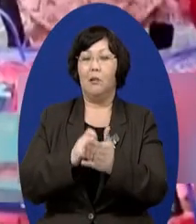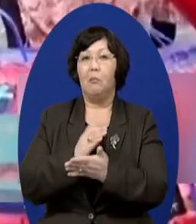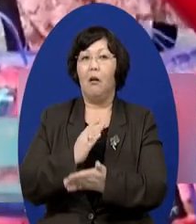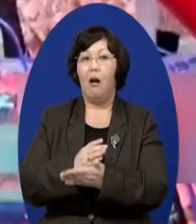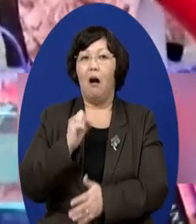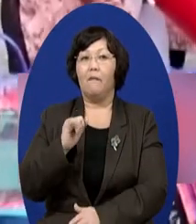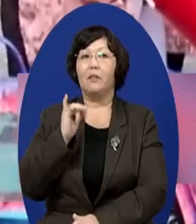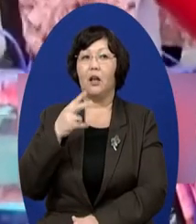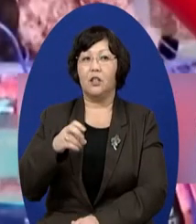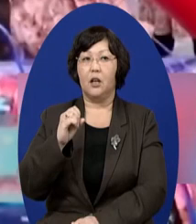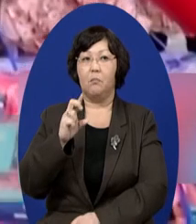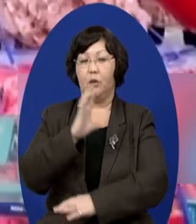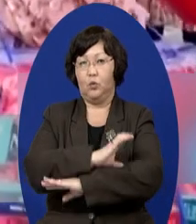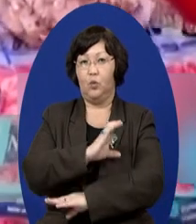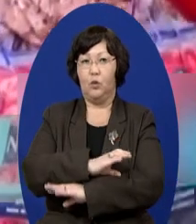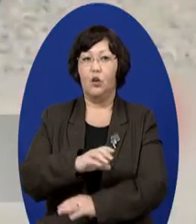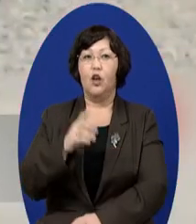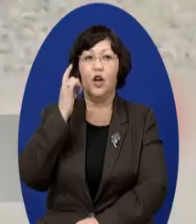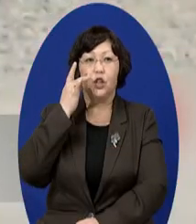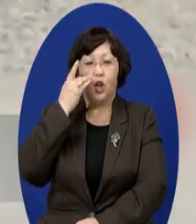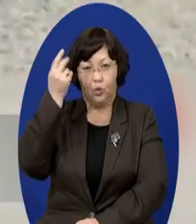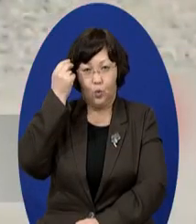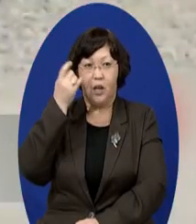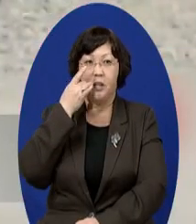Одоогоор Афганистаны дунд сургуулиудад зөвхөн хөвгүүд сурч